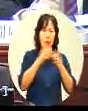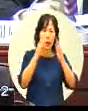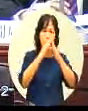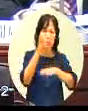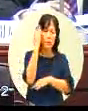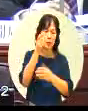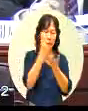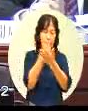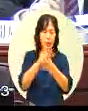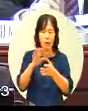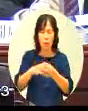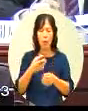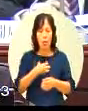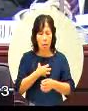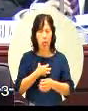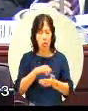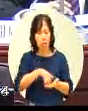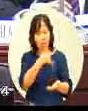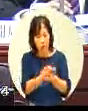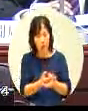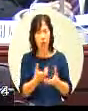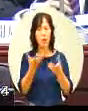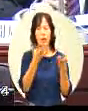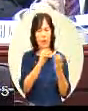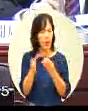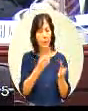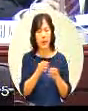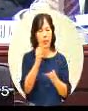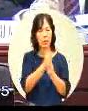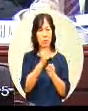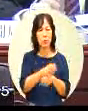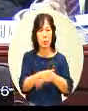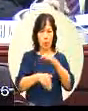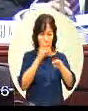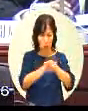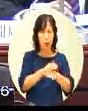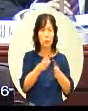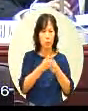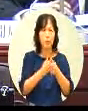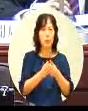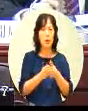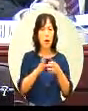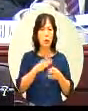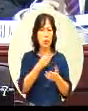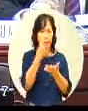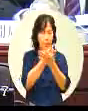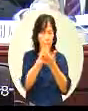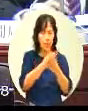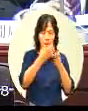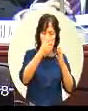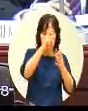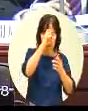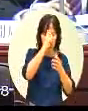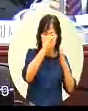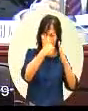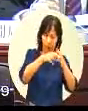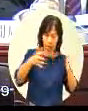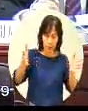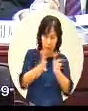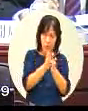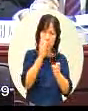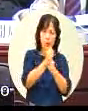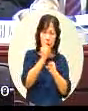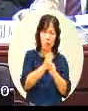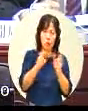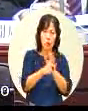超过病也没法度，但是我拜托说我们希望产学合作，将来我